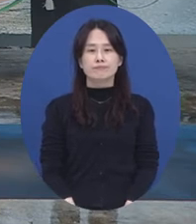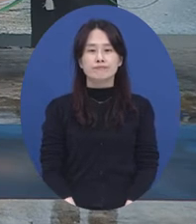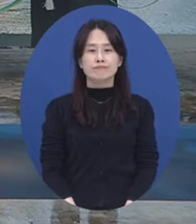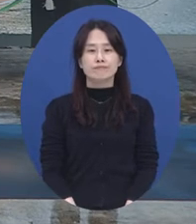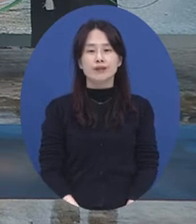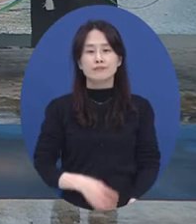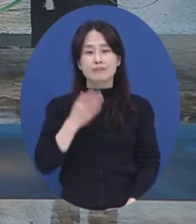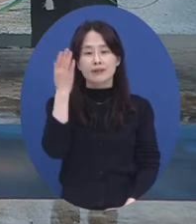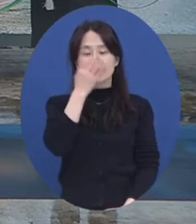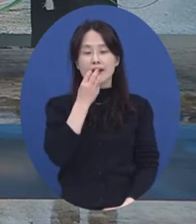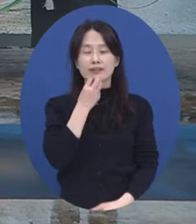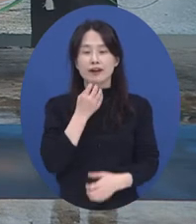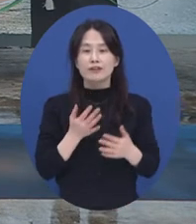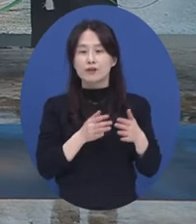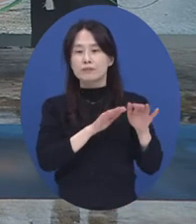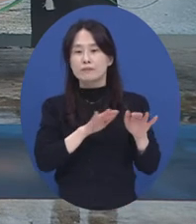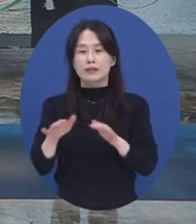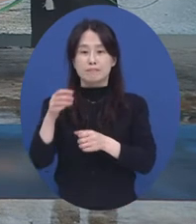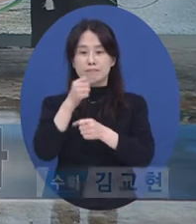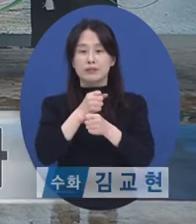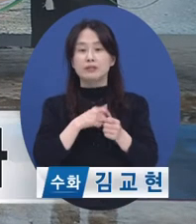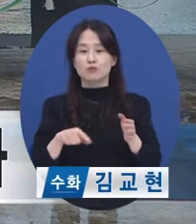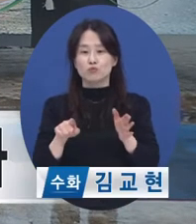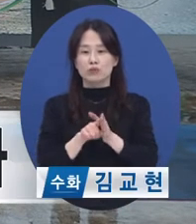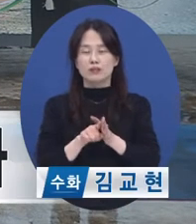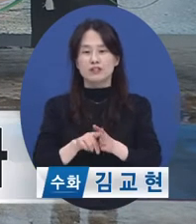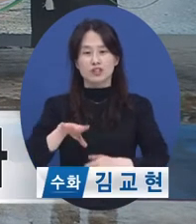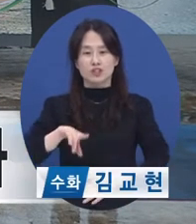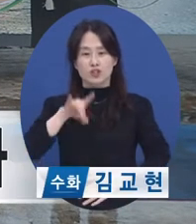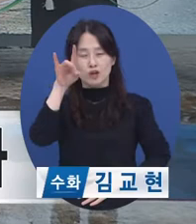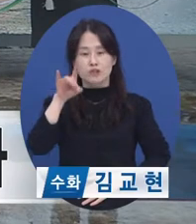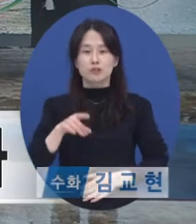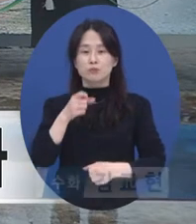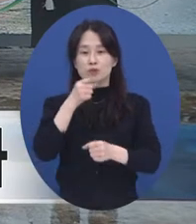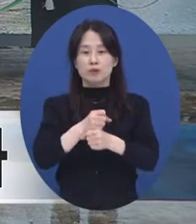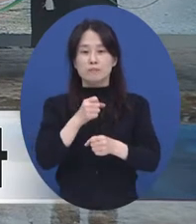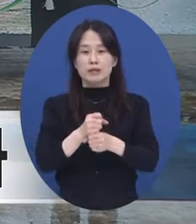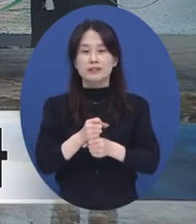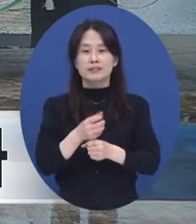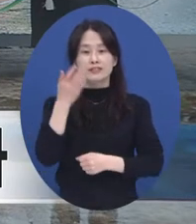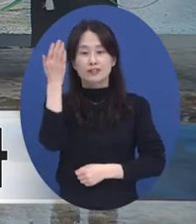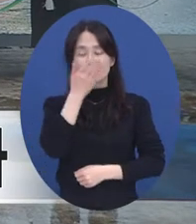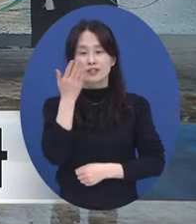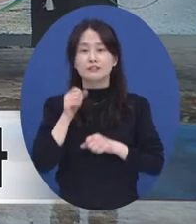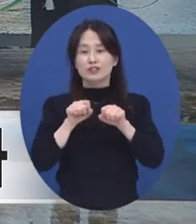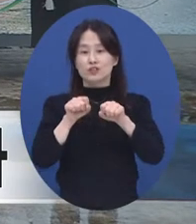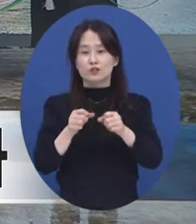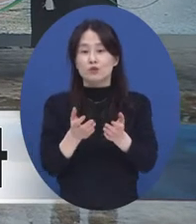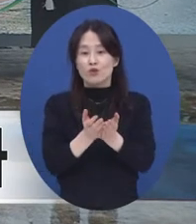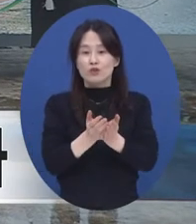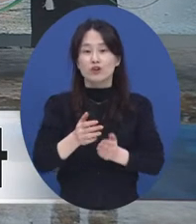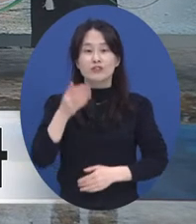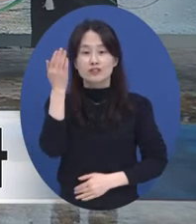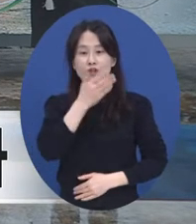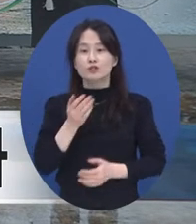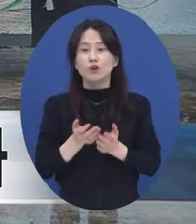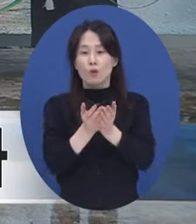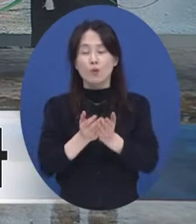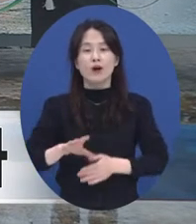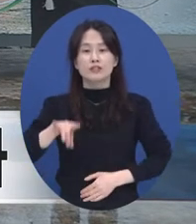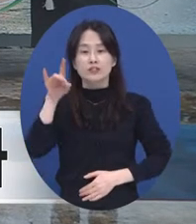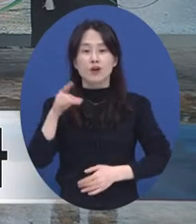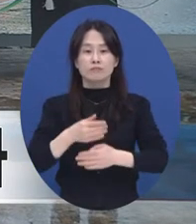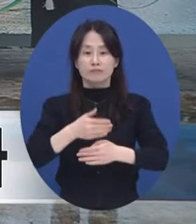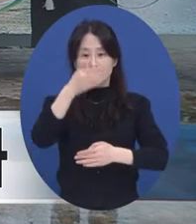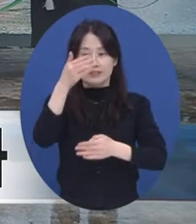경기도가 깨끗한 경기 바다를 만들기 위해 최초로 건조한 받아 총 소선 경기청 정호의 첫 출항을 알리는 취향 시기